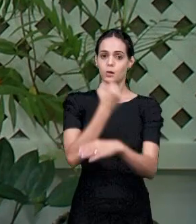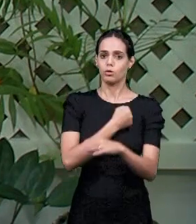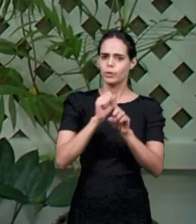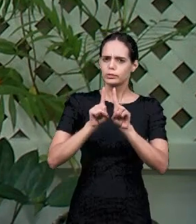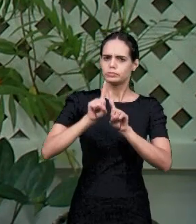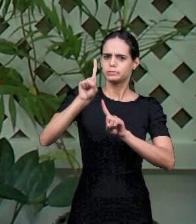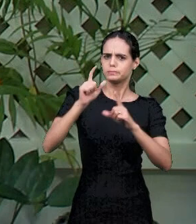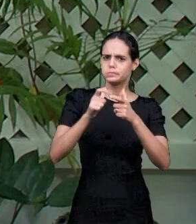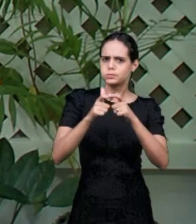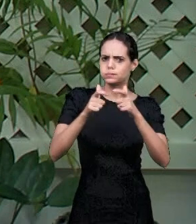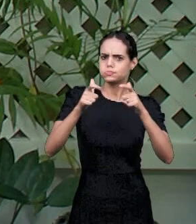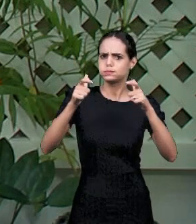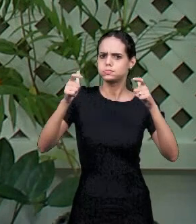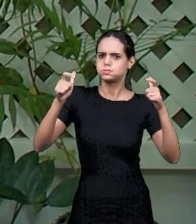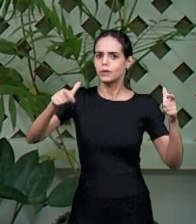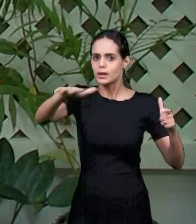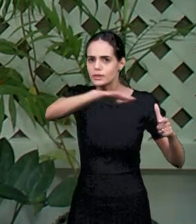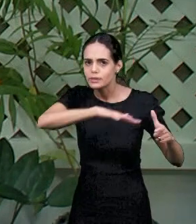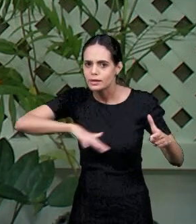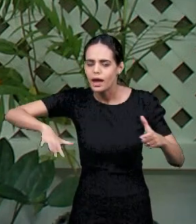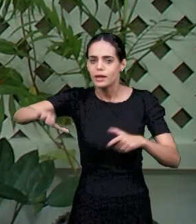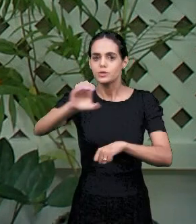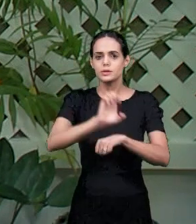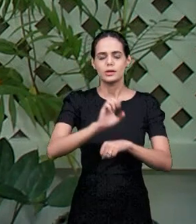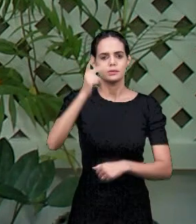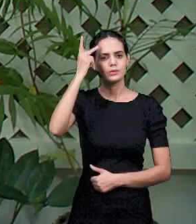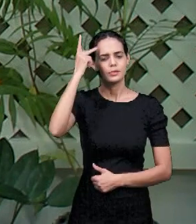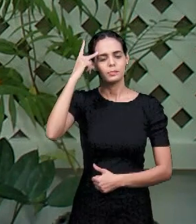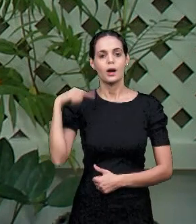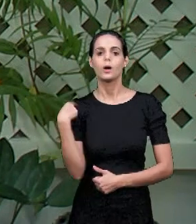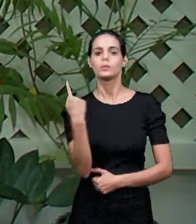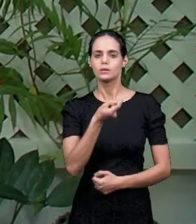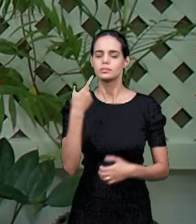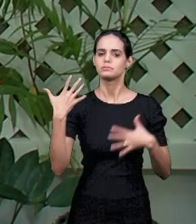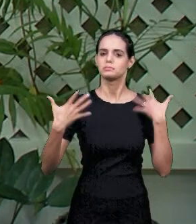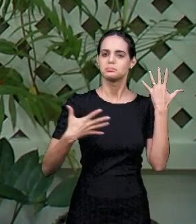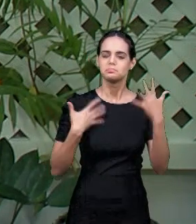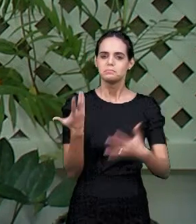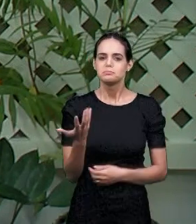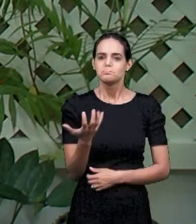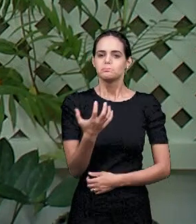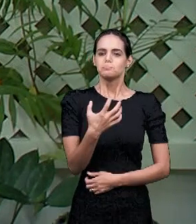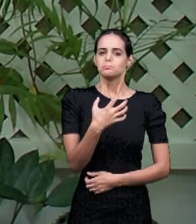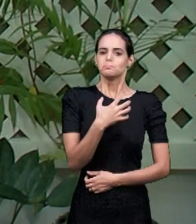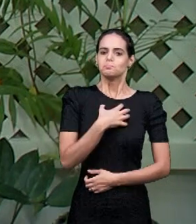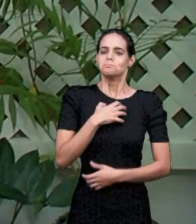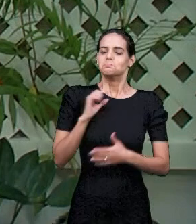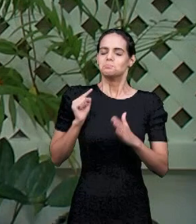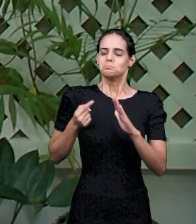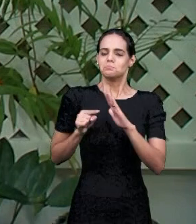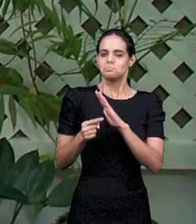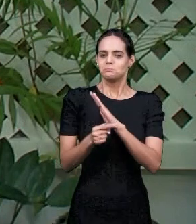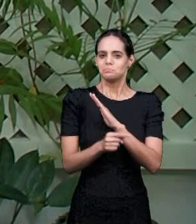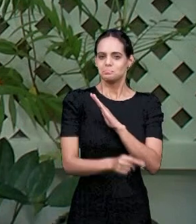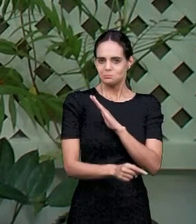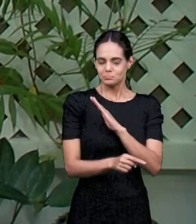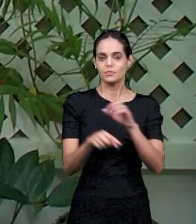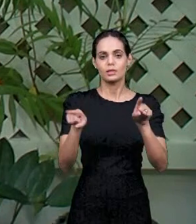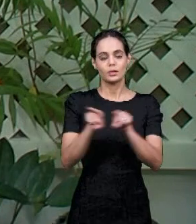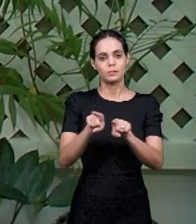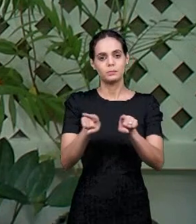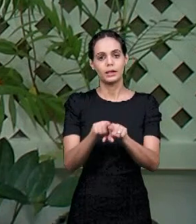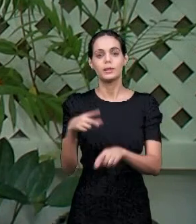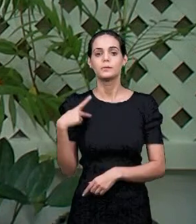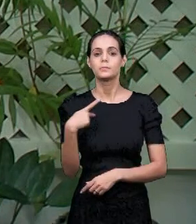toute la région, dans l'état de São Paulo. Et cela nous réjouit beaucoup. Nous avons ici